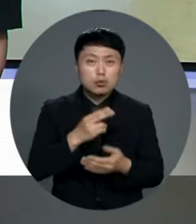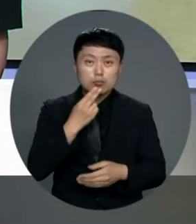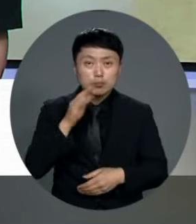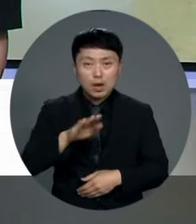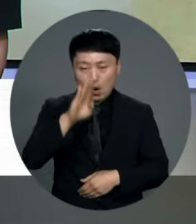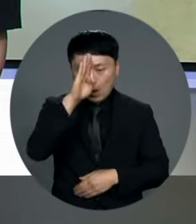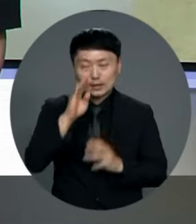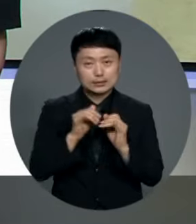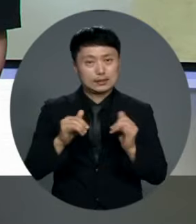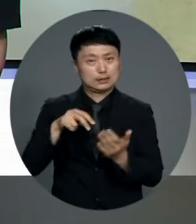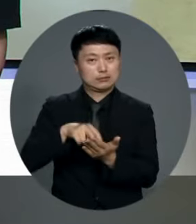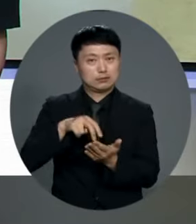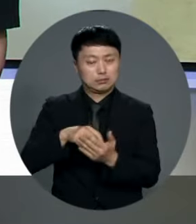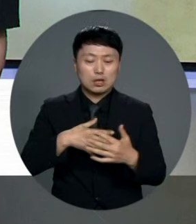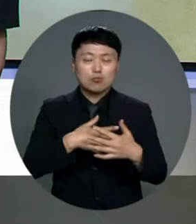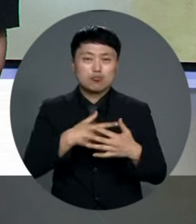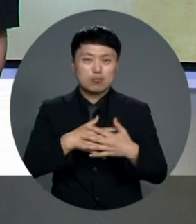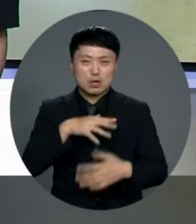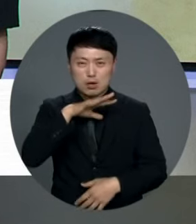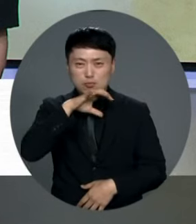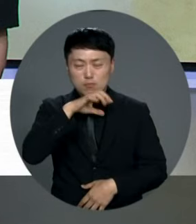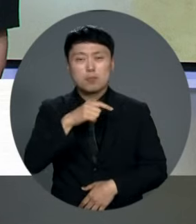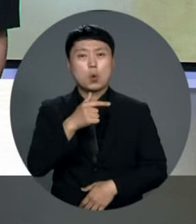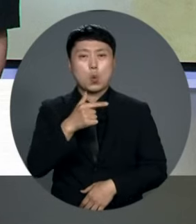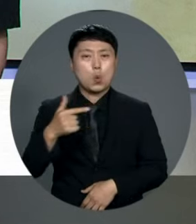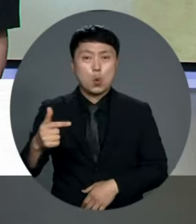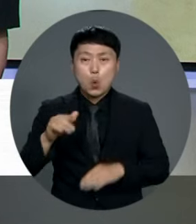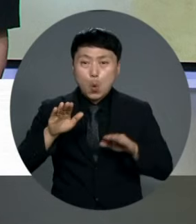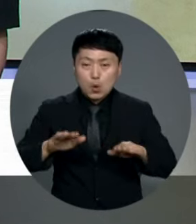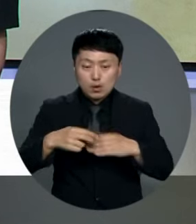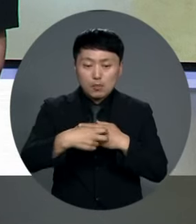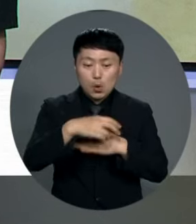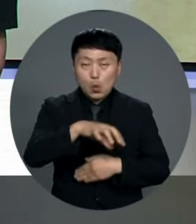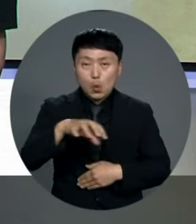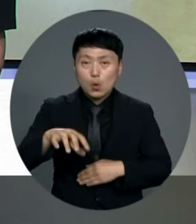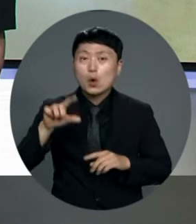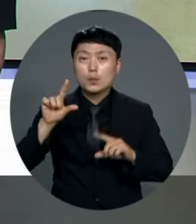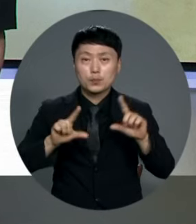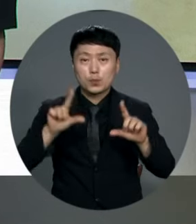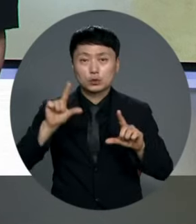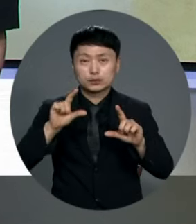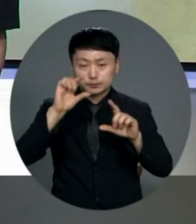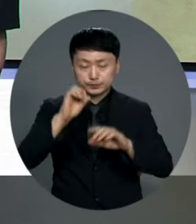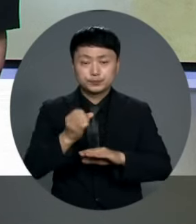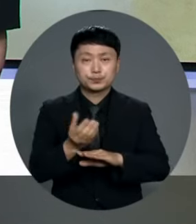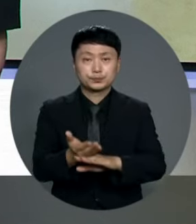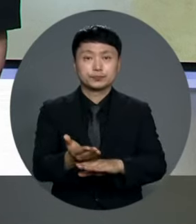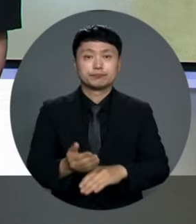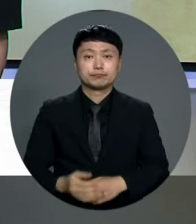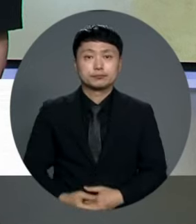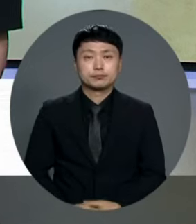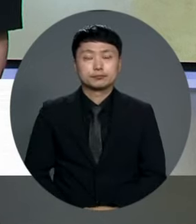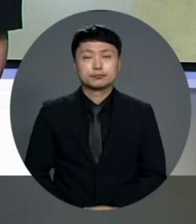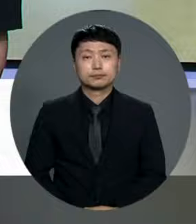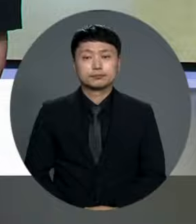환자들의 불안과 불만은 계속 커지고 있는데요. 먼저 오늘 지역의 의료 현장 모습 손은민 기자가